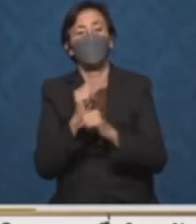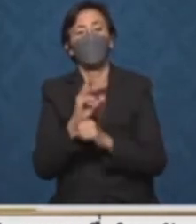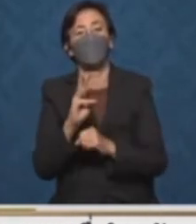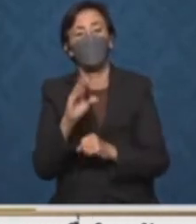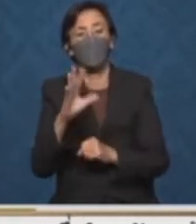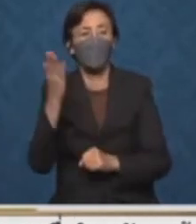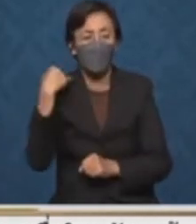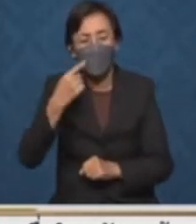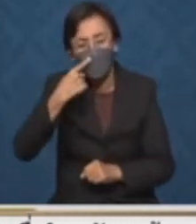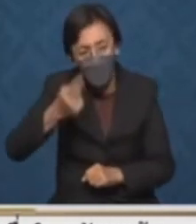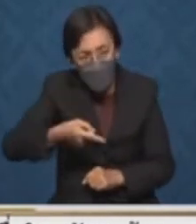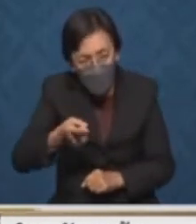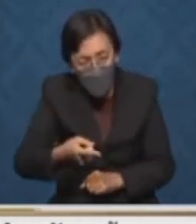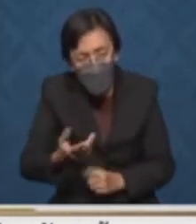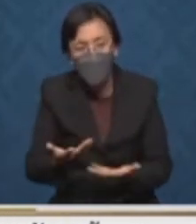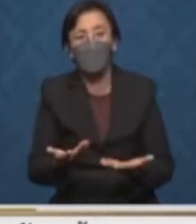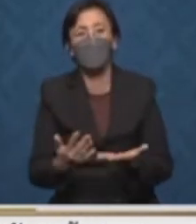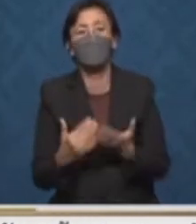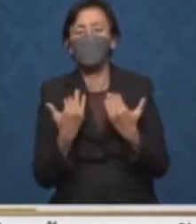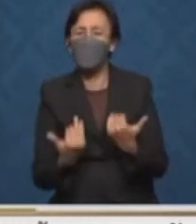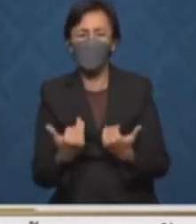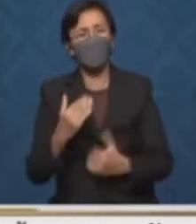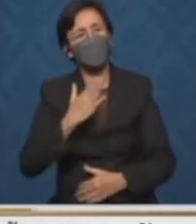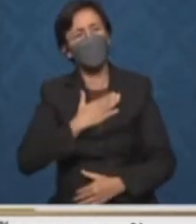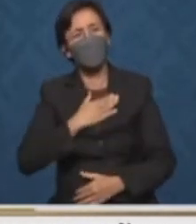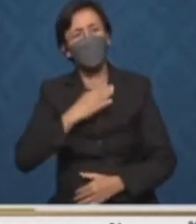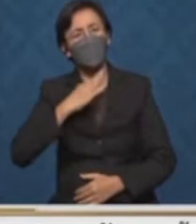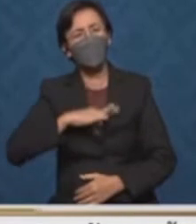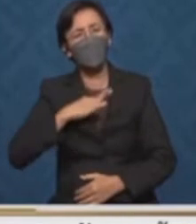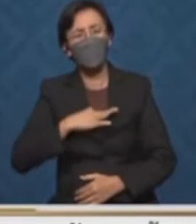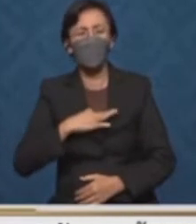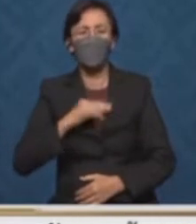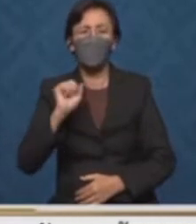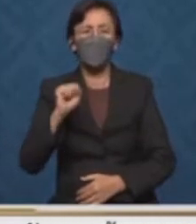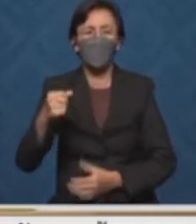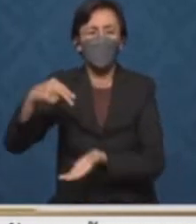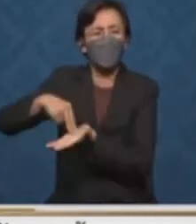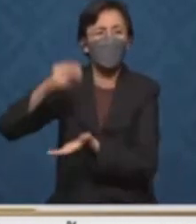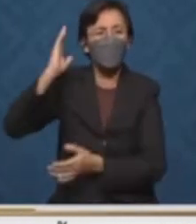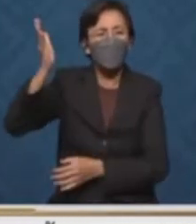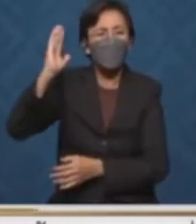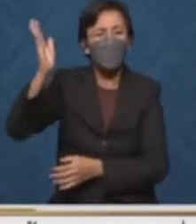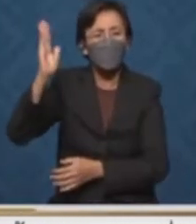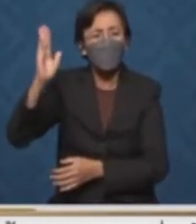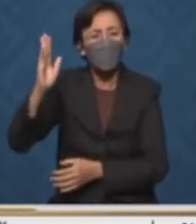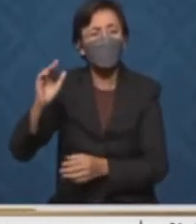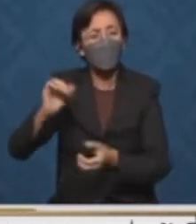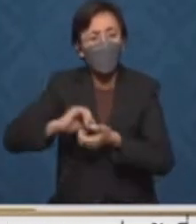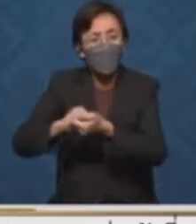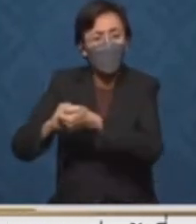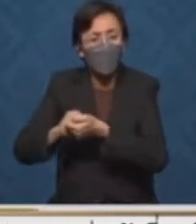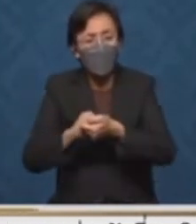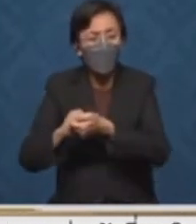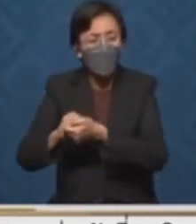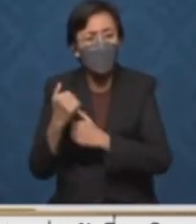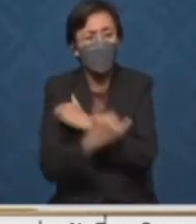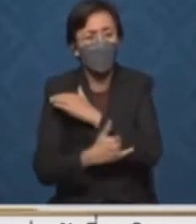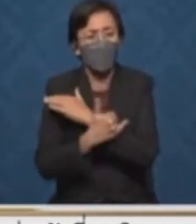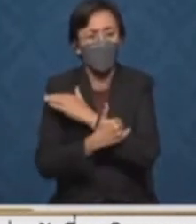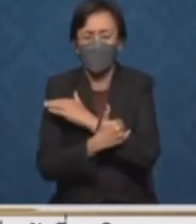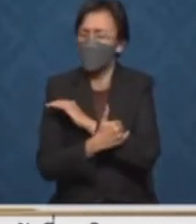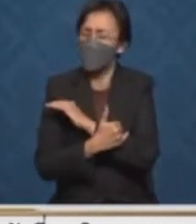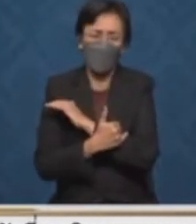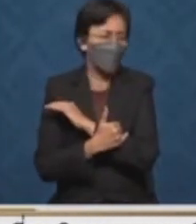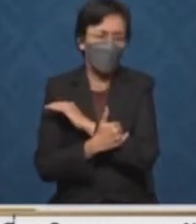ก่อนก็เรื่องนี้และผมเรียนว่าตอนนี้สมาชิกท่านนี้กำลังไอ้ปลายก้าวล่วงถึงความสัมพันธ์ระหว่างประเทศซึ่งขอประธานวิจัยด้วย